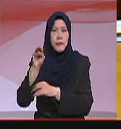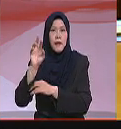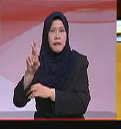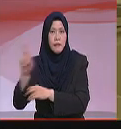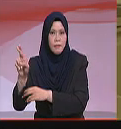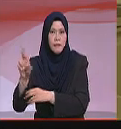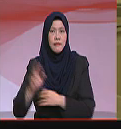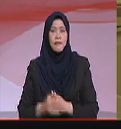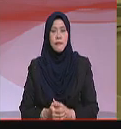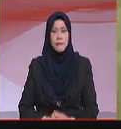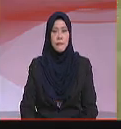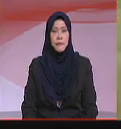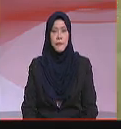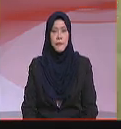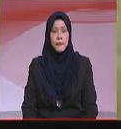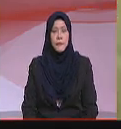NMRR.